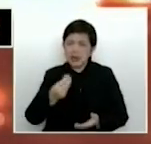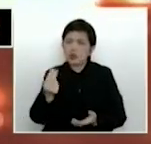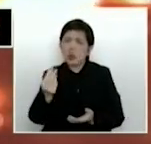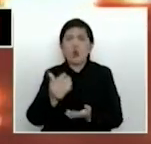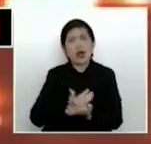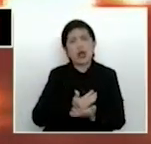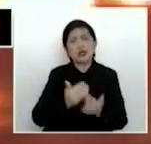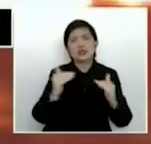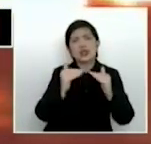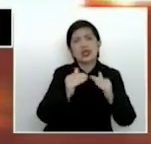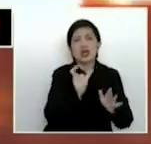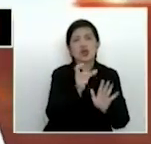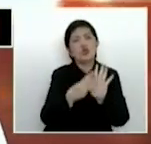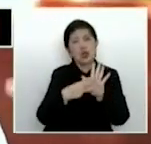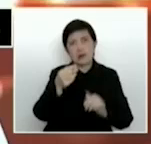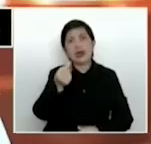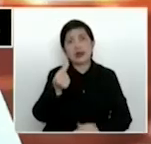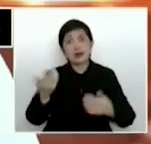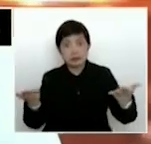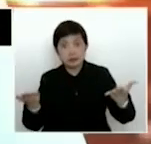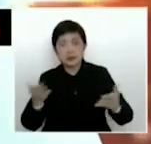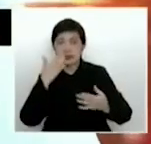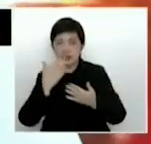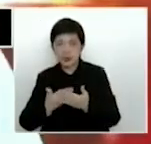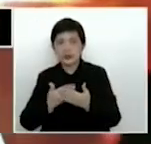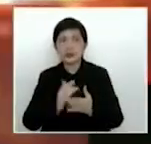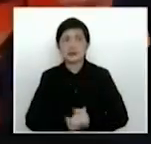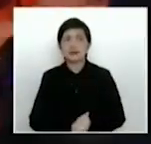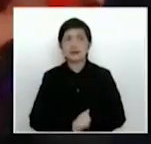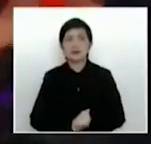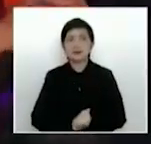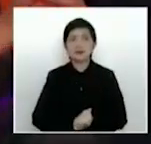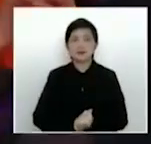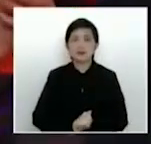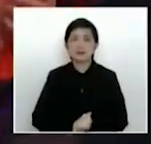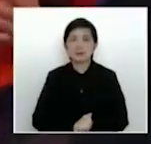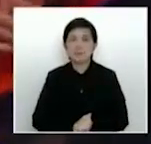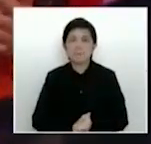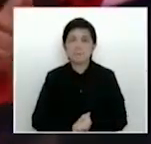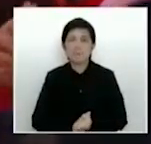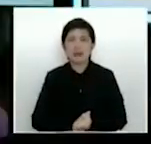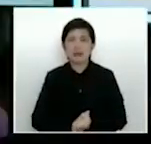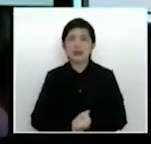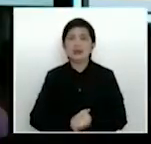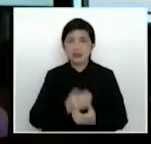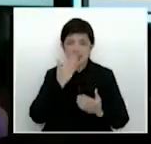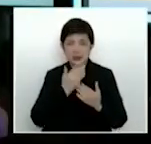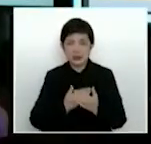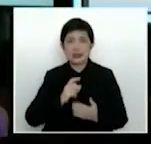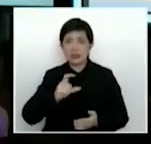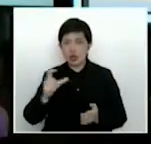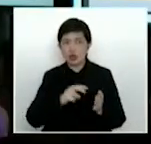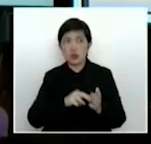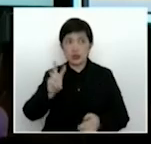UMR itulah yang akan kami lakukan Terima kasih baik terima kasih calon gubernur nomor urut